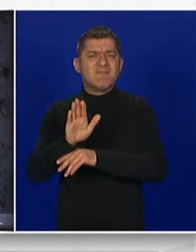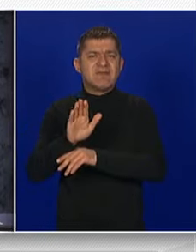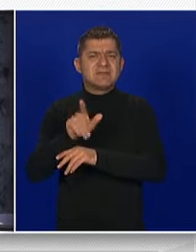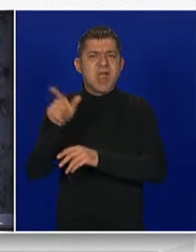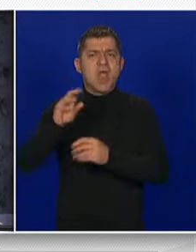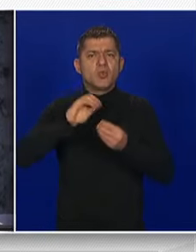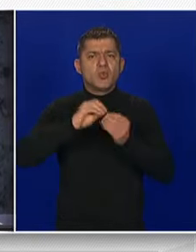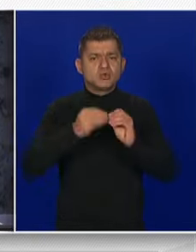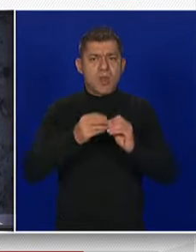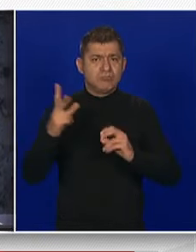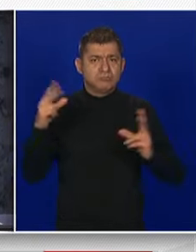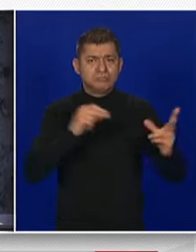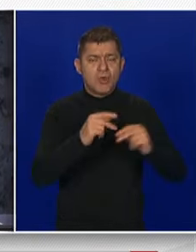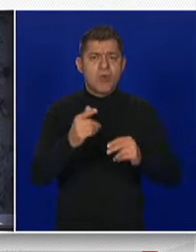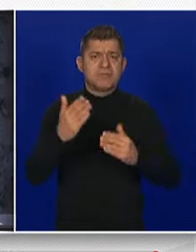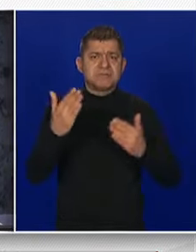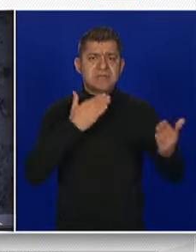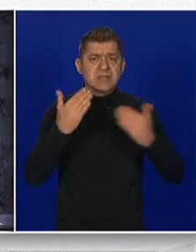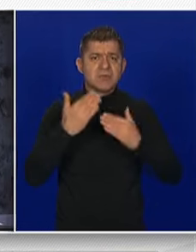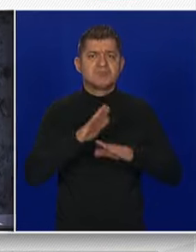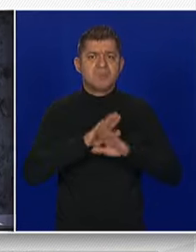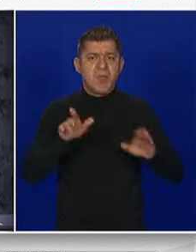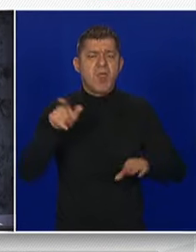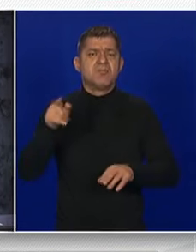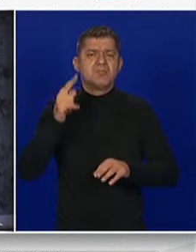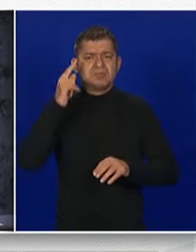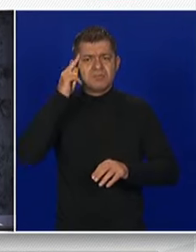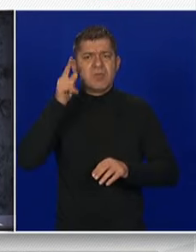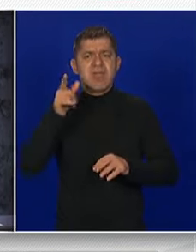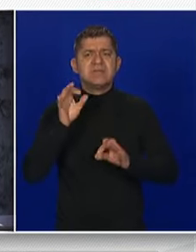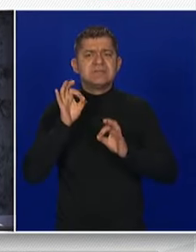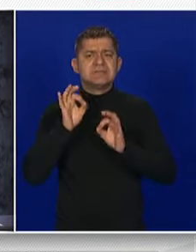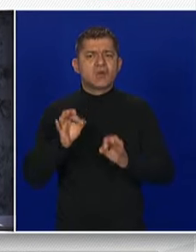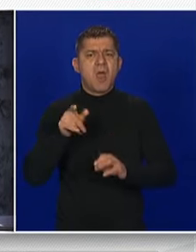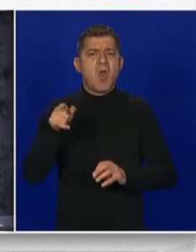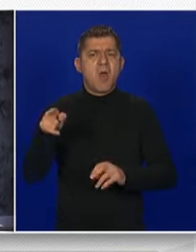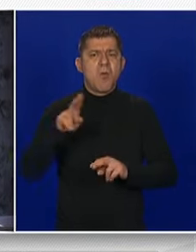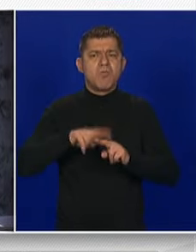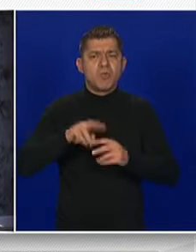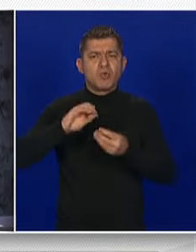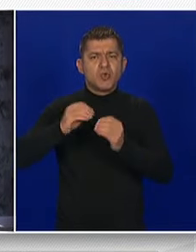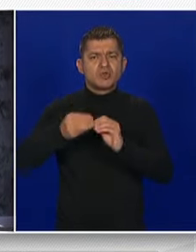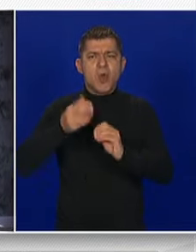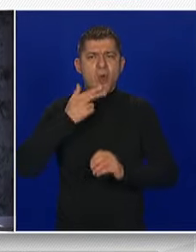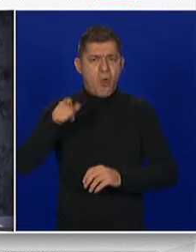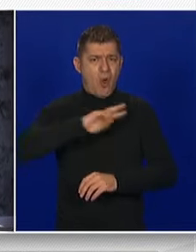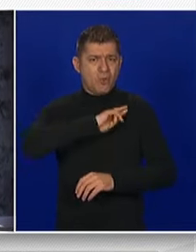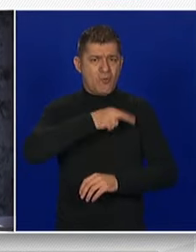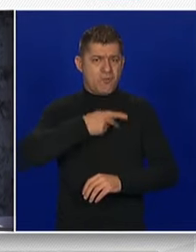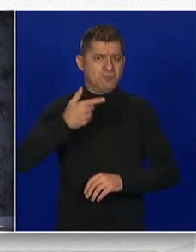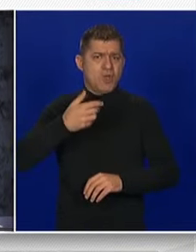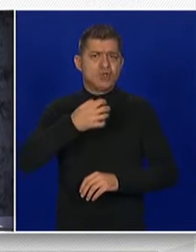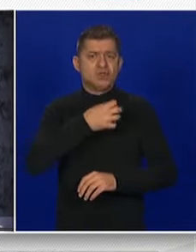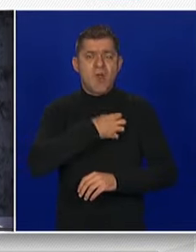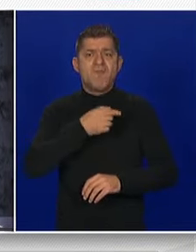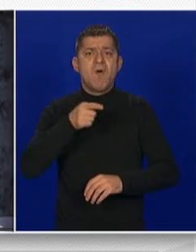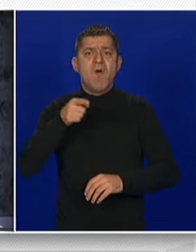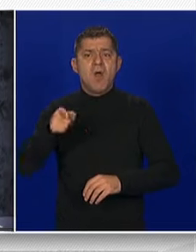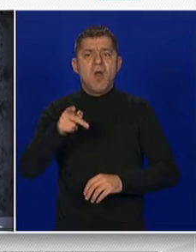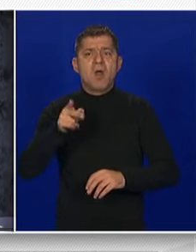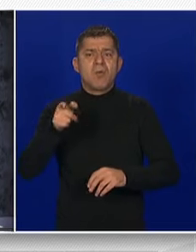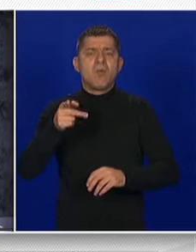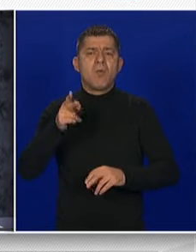trgovina koji, siguran sam, će učiniti sve što mogu,